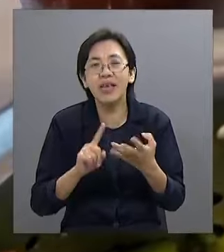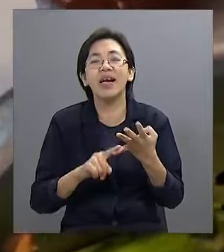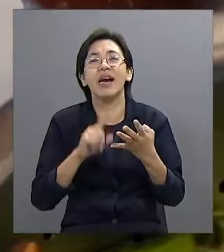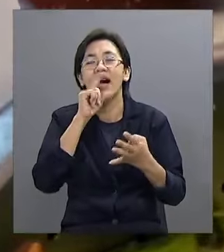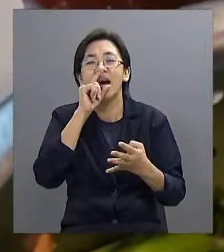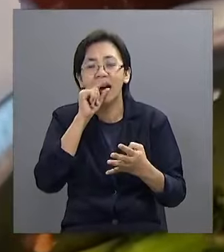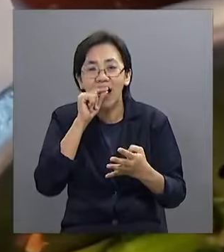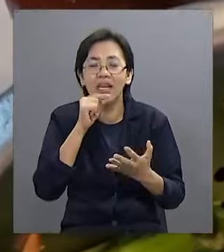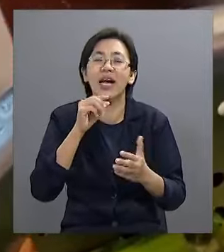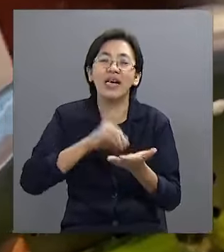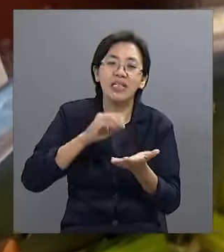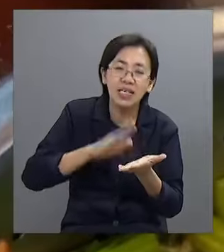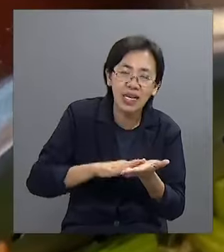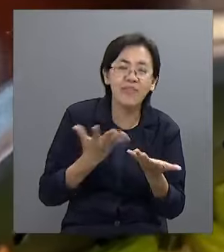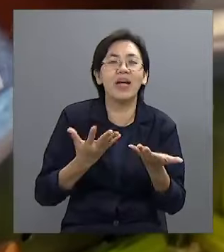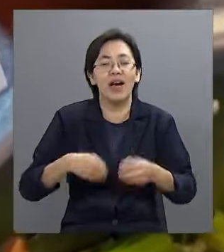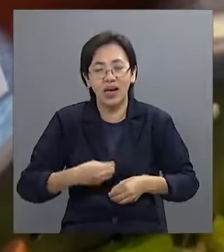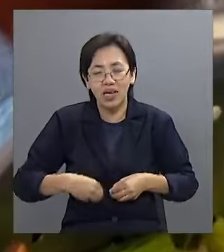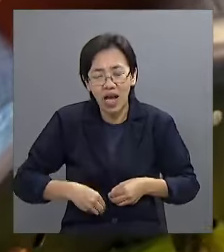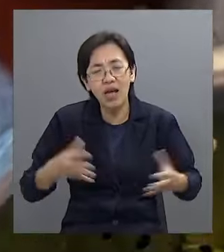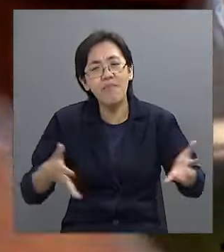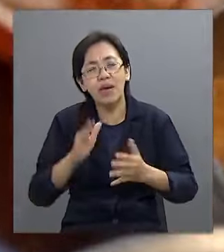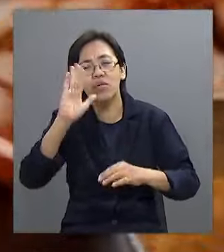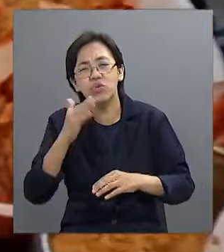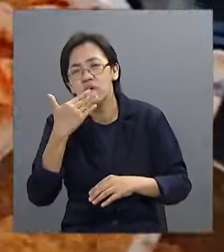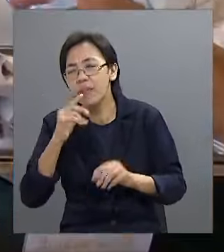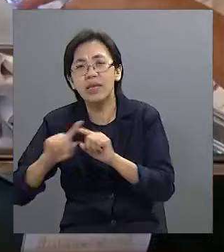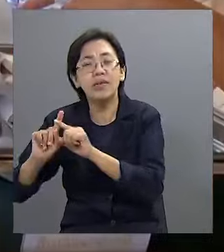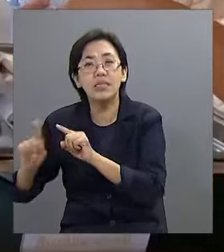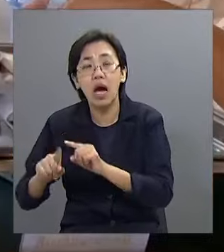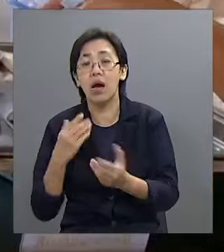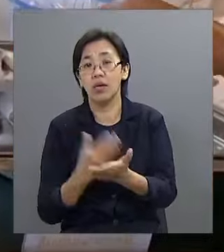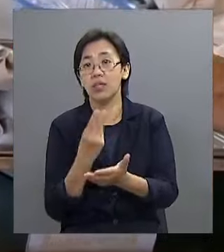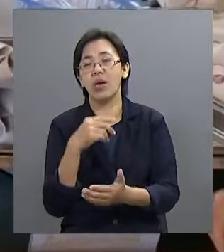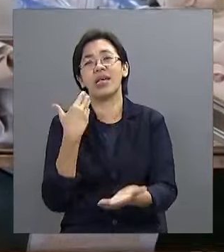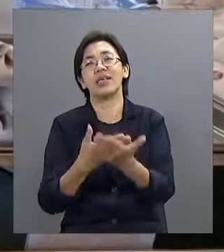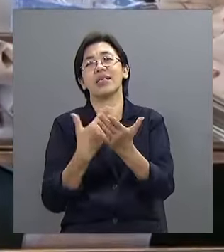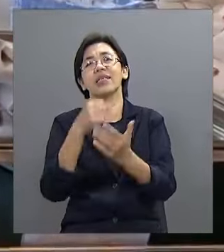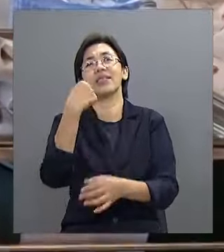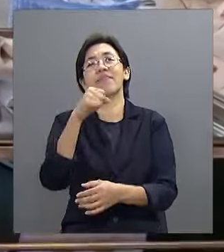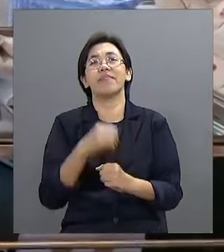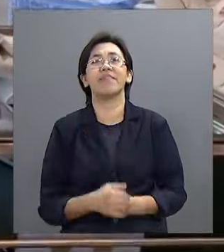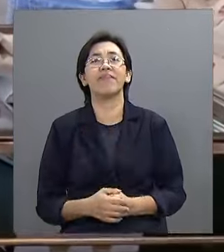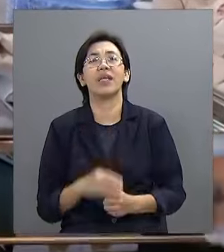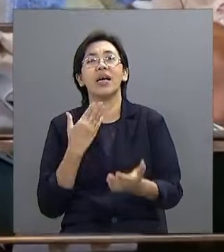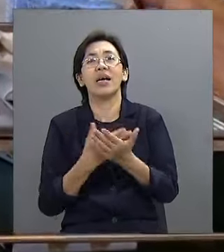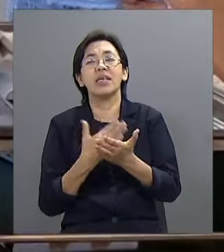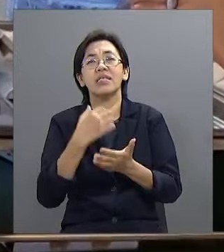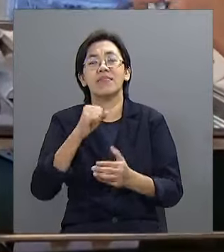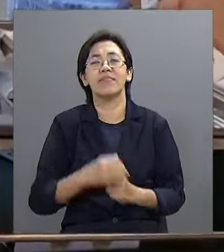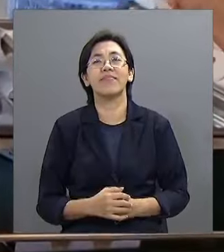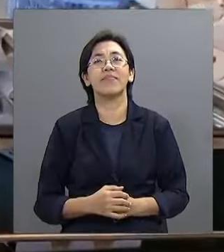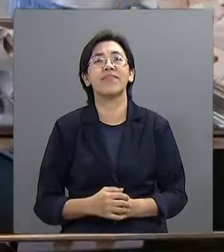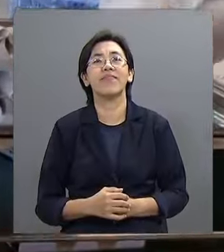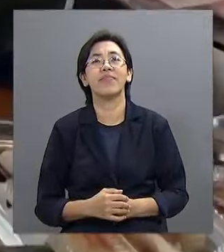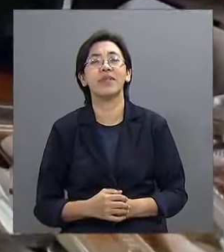ในไก่เป็นต้นทุกเมนูที่ว่ามาขาย10บาทเท่านั้นค่ะ โอ้โห10บาทเองนะครับเจ๊ง้อสีเมืองครับเจ้าของร้